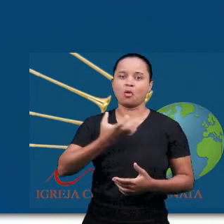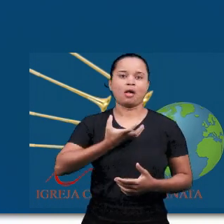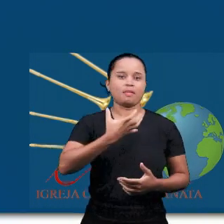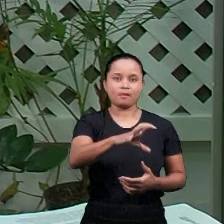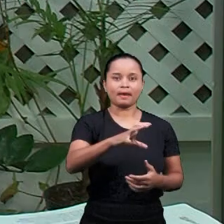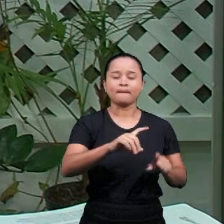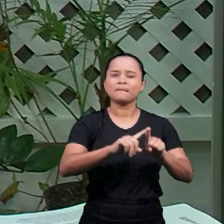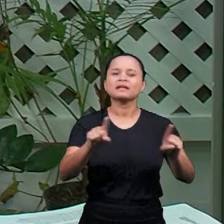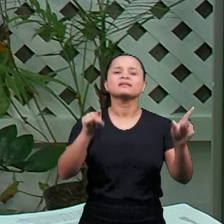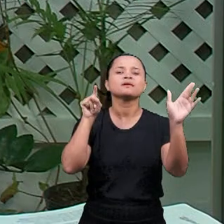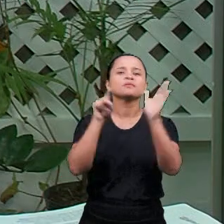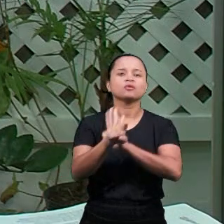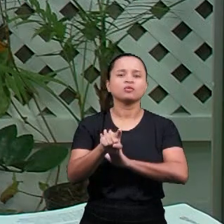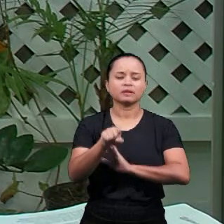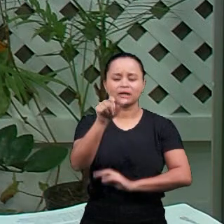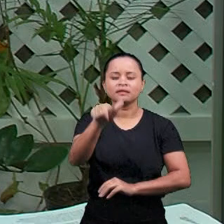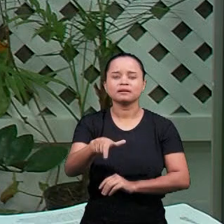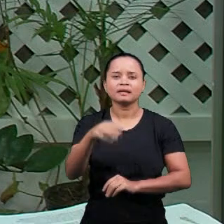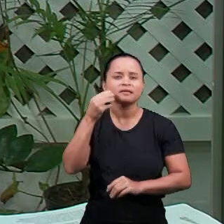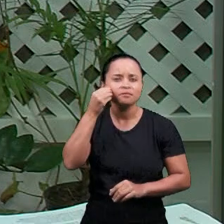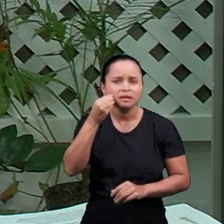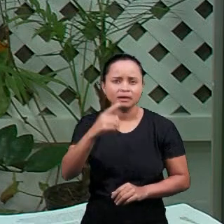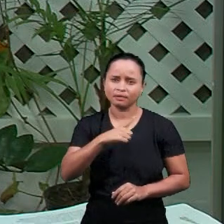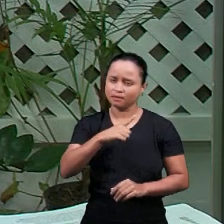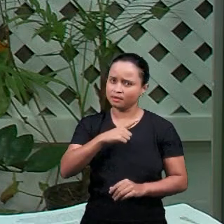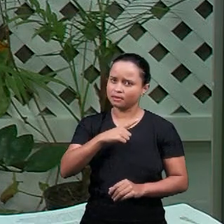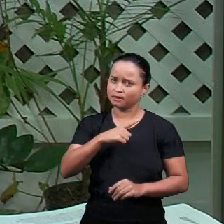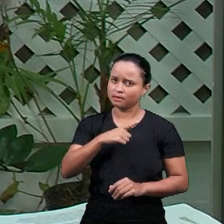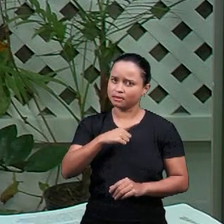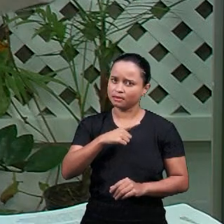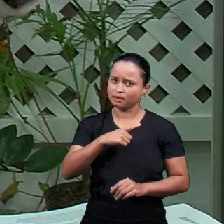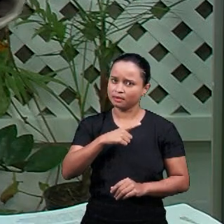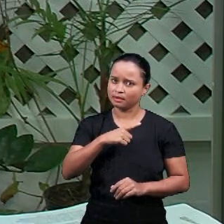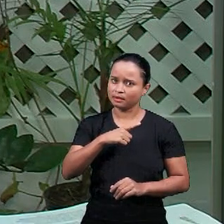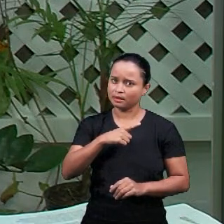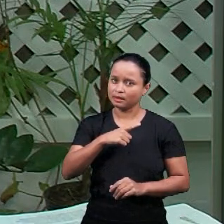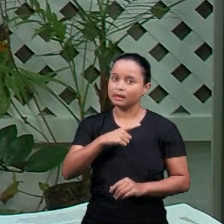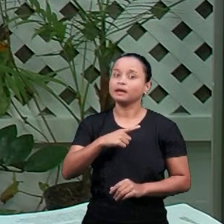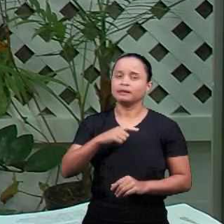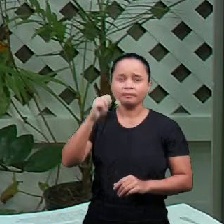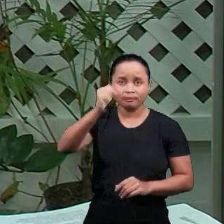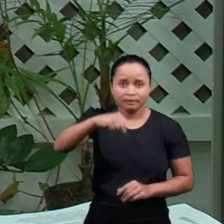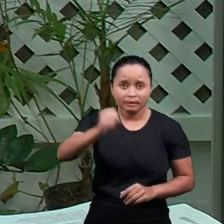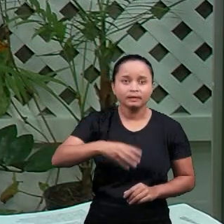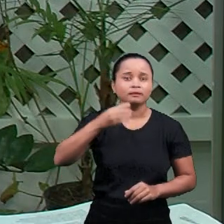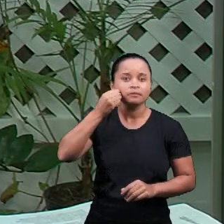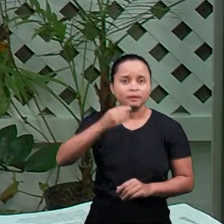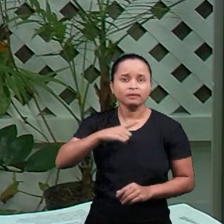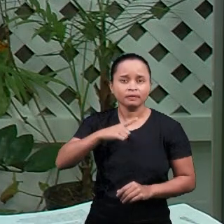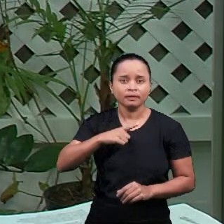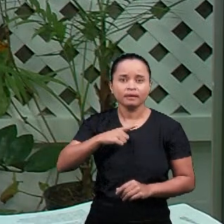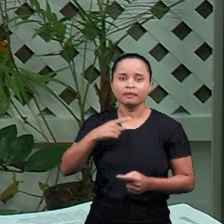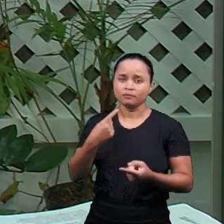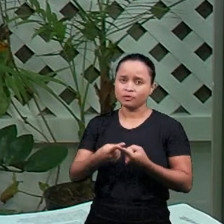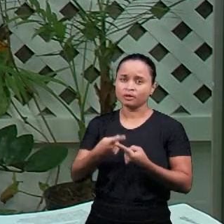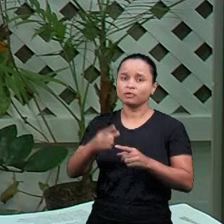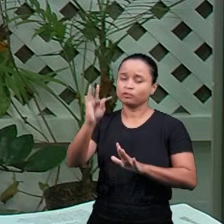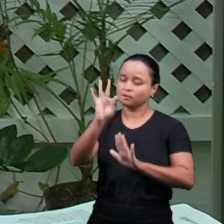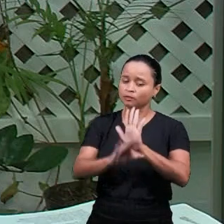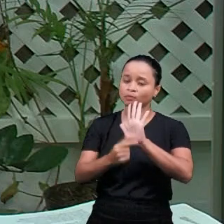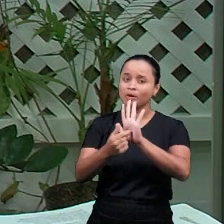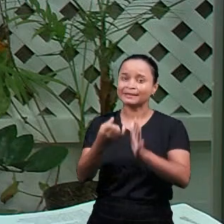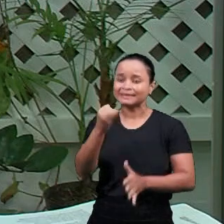pose la question, il a eu une expérience, oui. C'est si bien qu'il a eu que le texte dit, s'il revient en arrière. Donc l'homme, il revient en